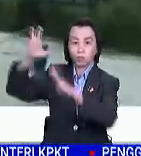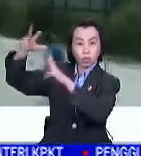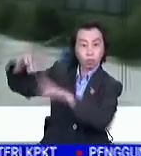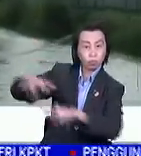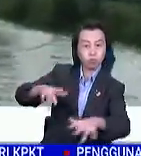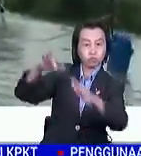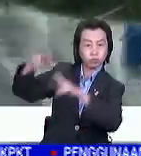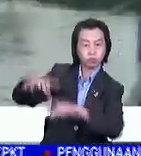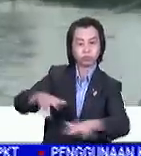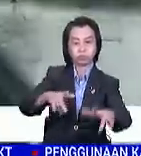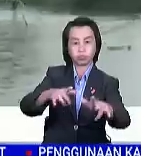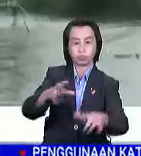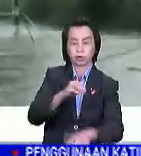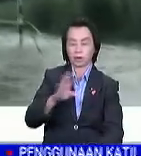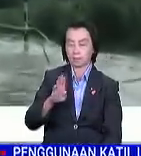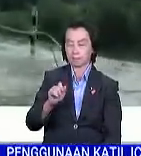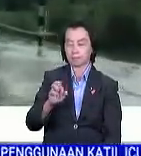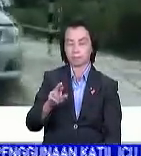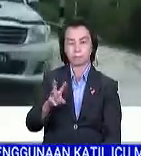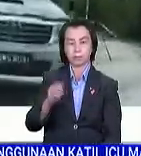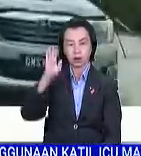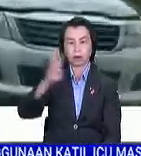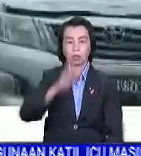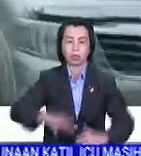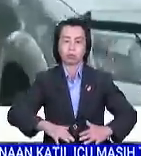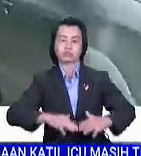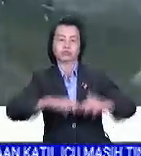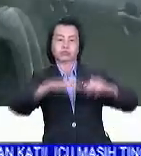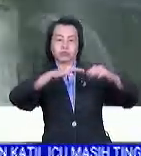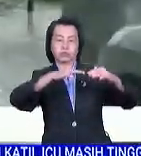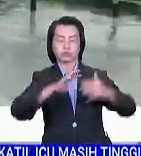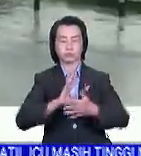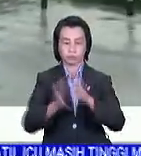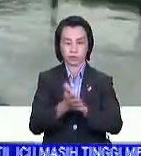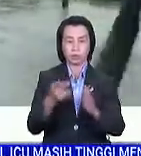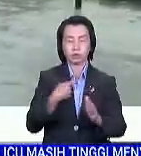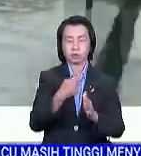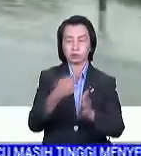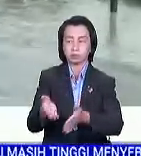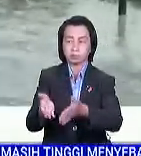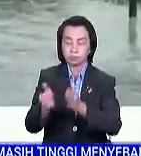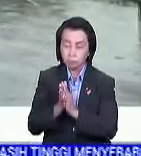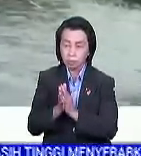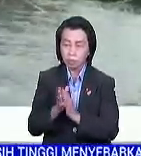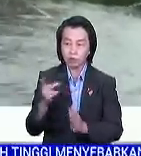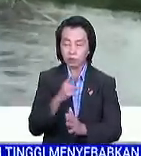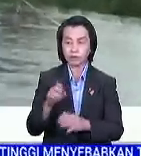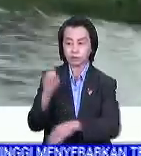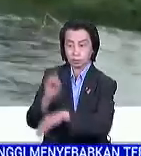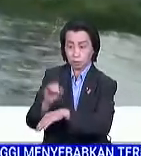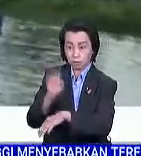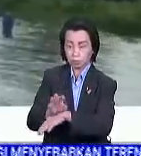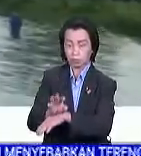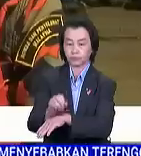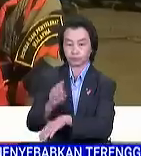surut dan baram Hilir ni akan menaiklah so kita Mohon dan kita nasihatkan